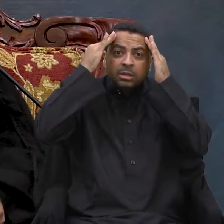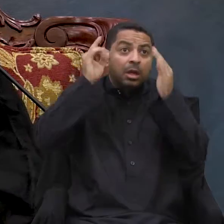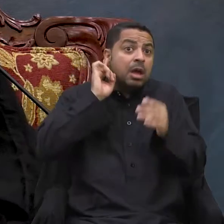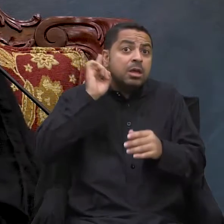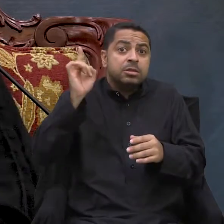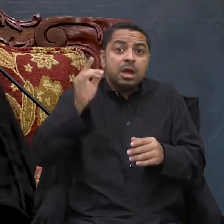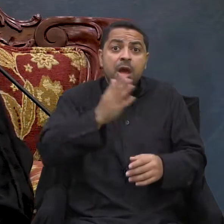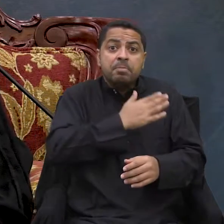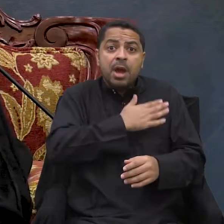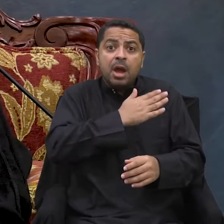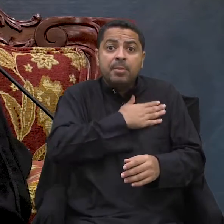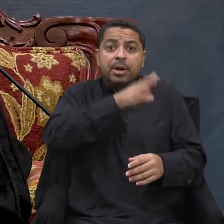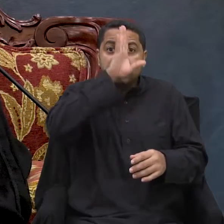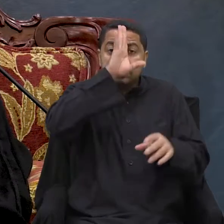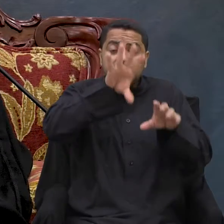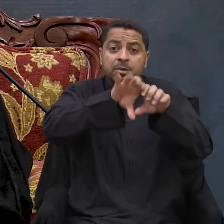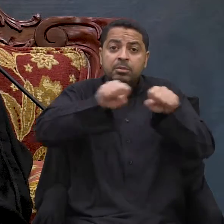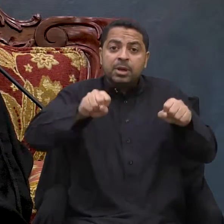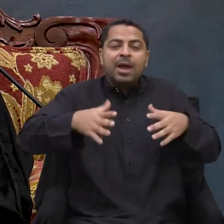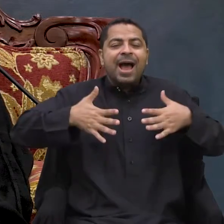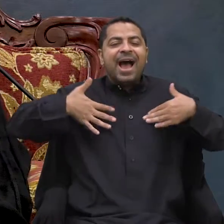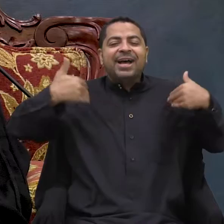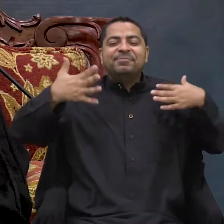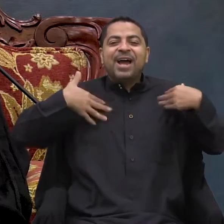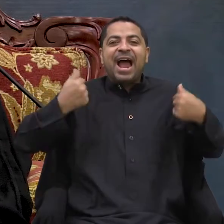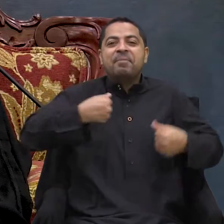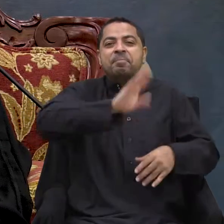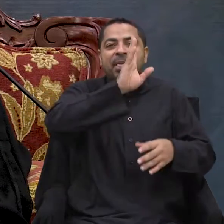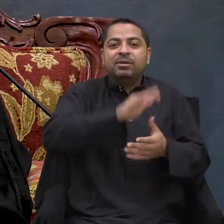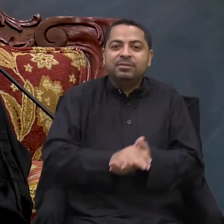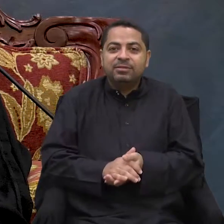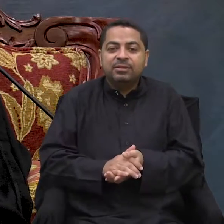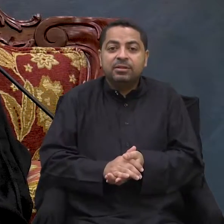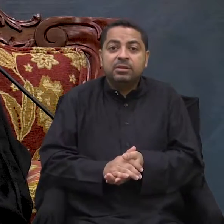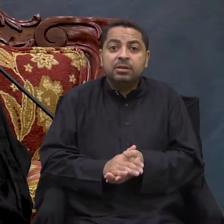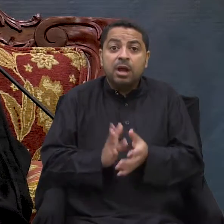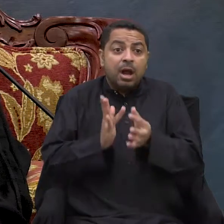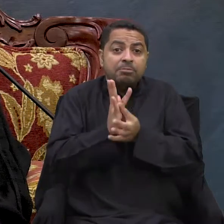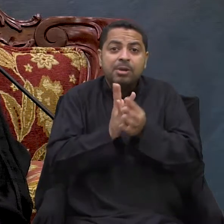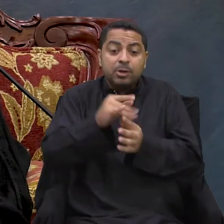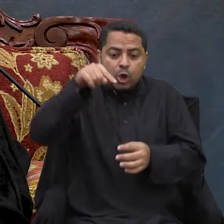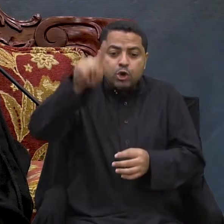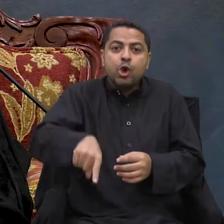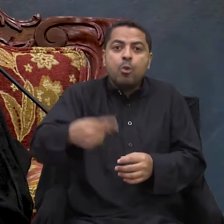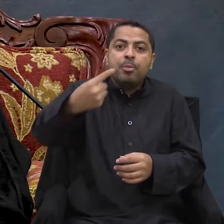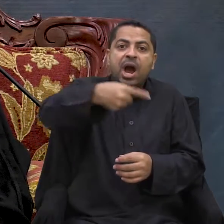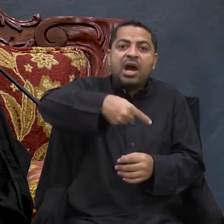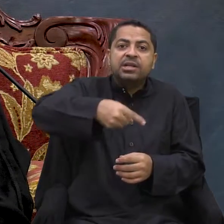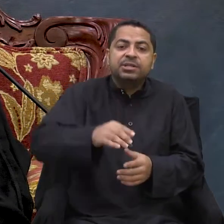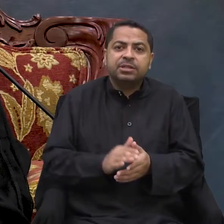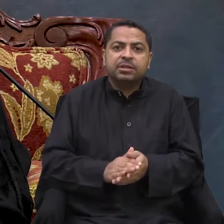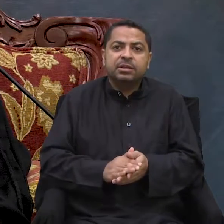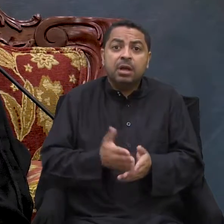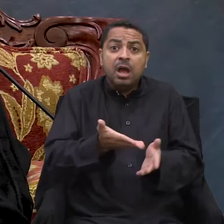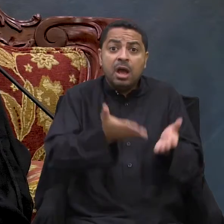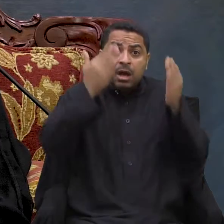الحسين وإذا بهم يحتفون من دون أن يشعر بعضهم